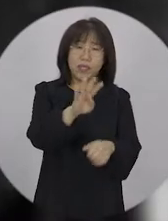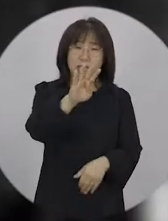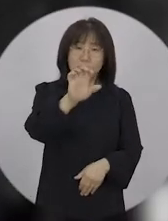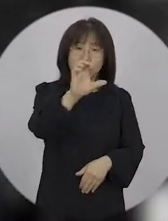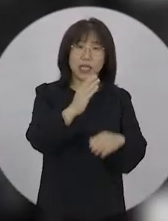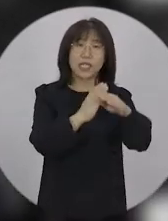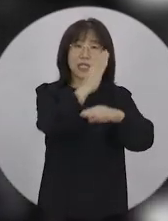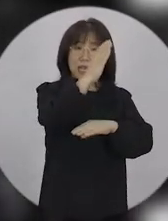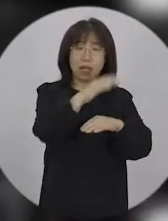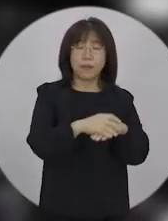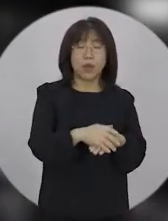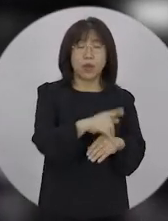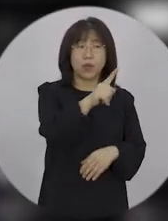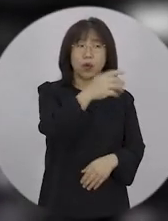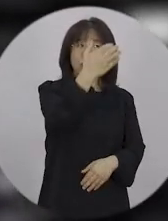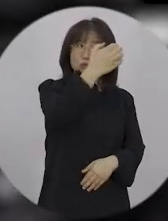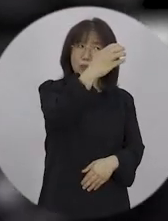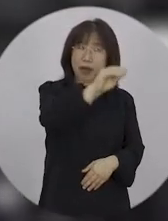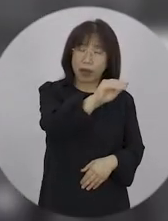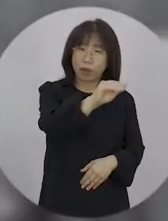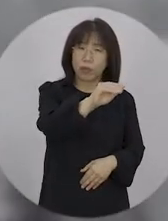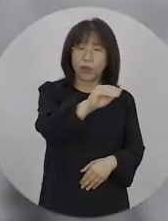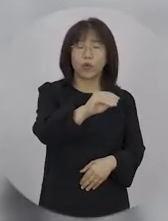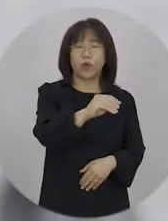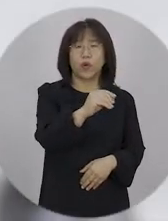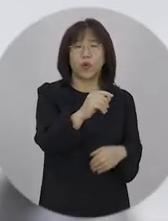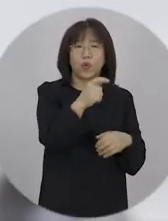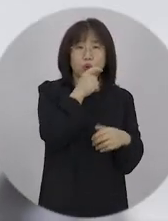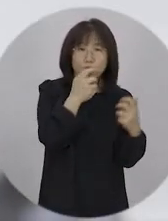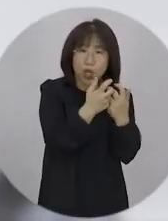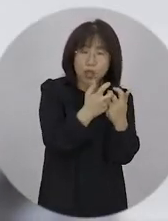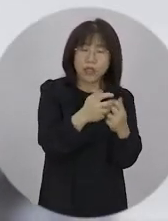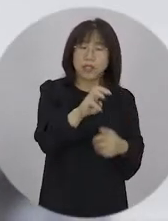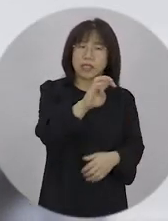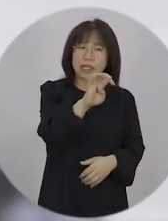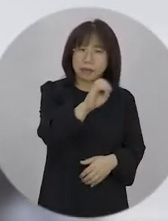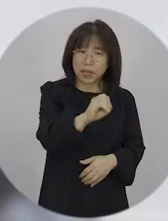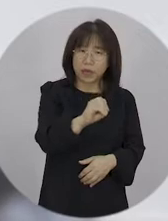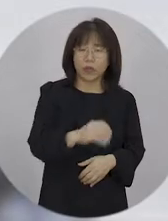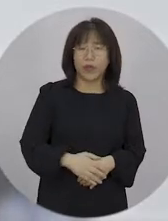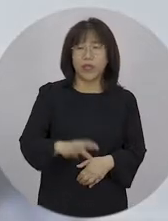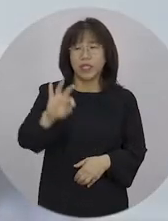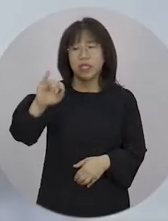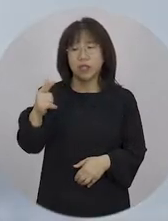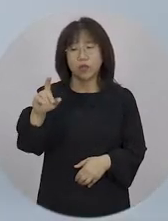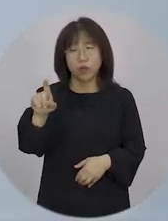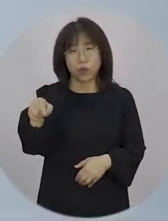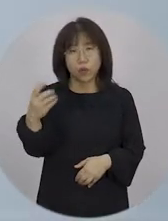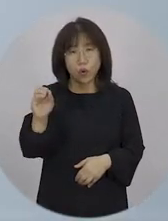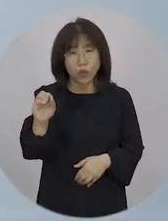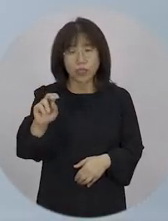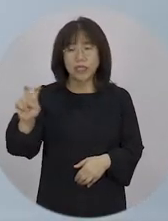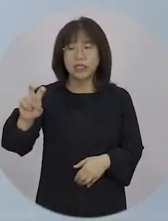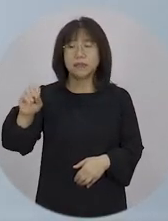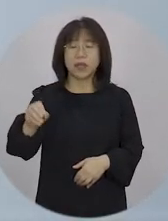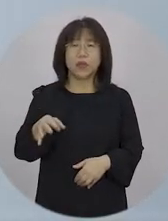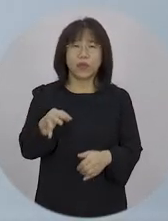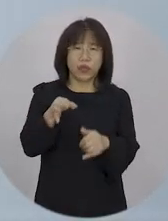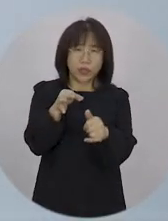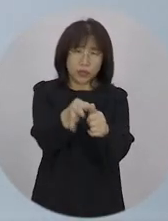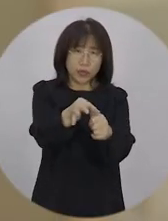45세 이상의 경우 신선 배야 최대 90만 원 이며 동결 배와 최대 40만원 인공 수정은 최대 20만 원이